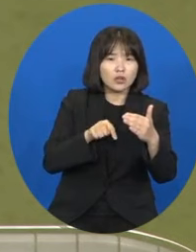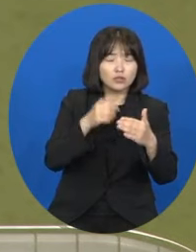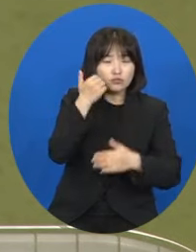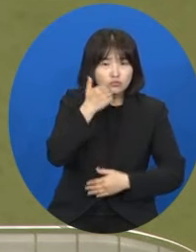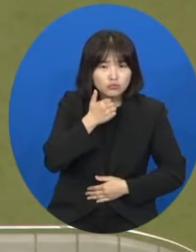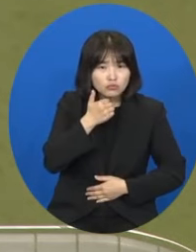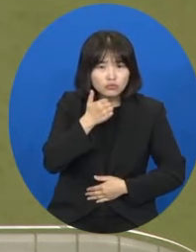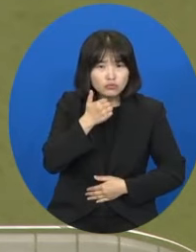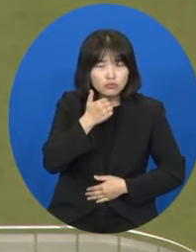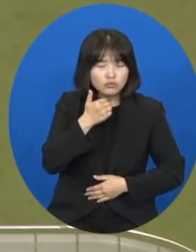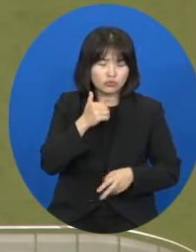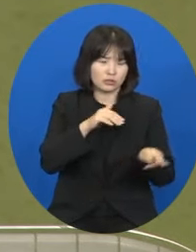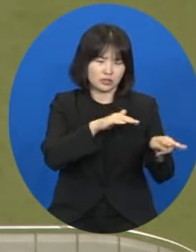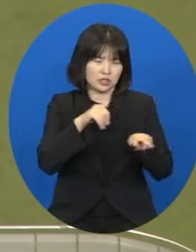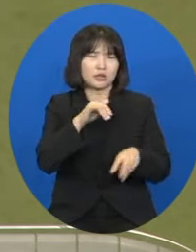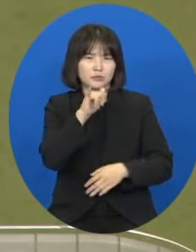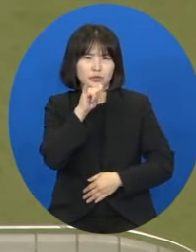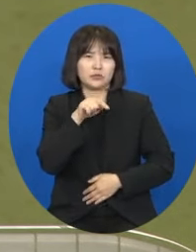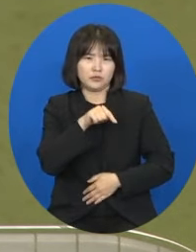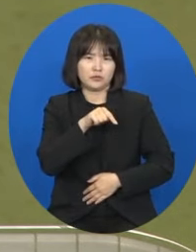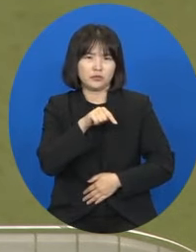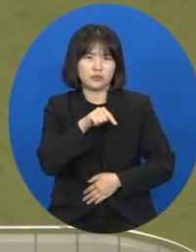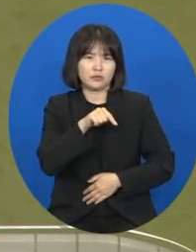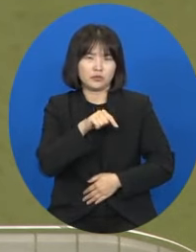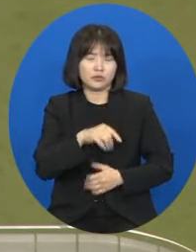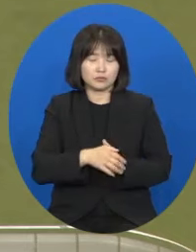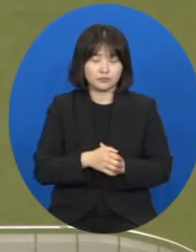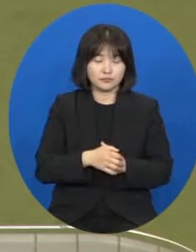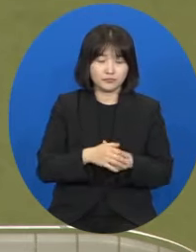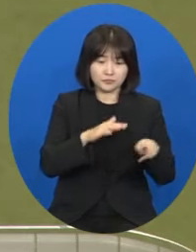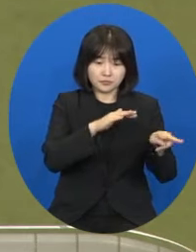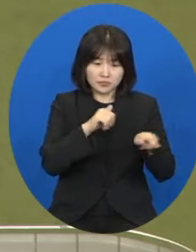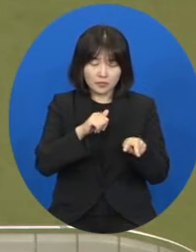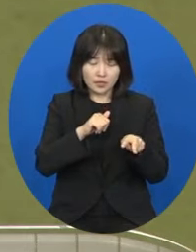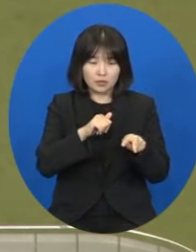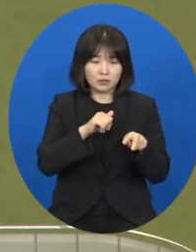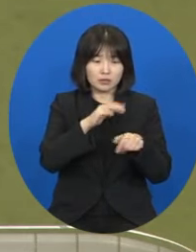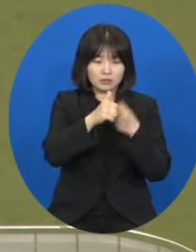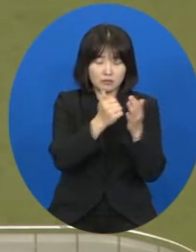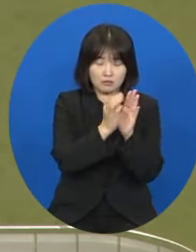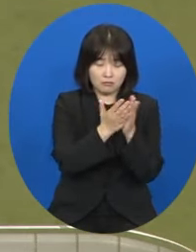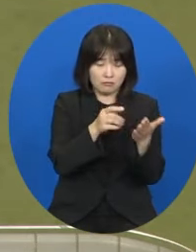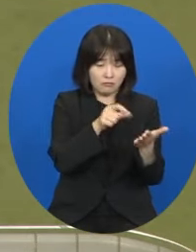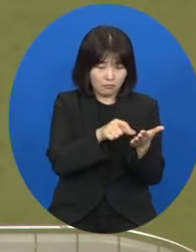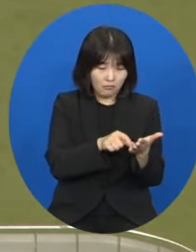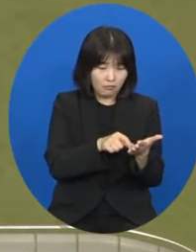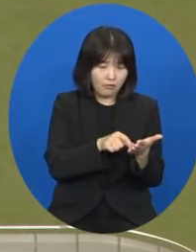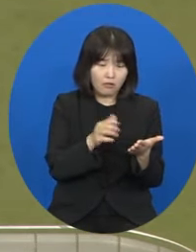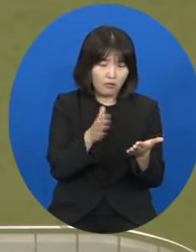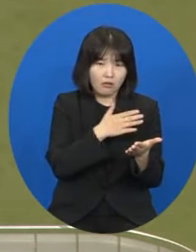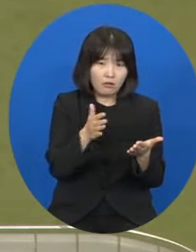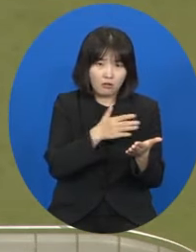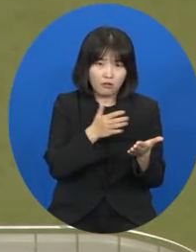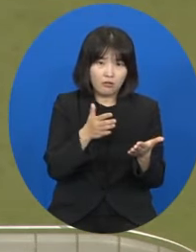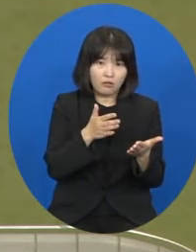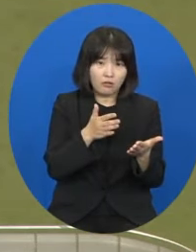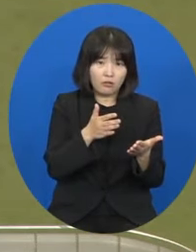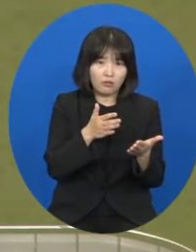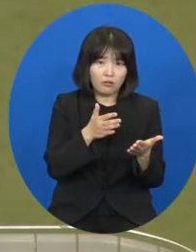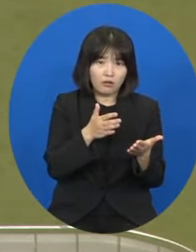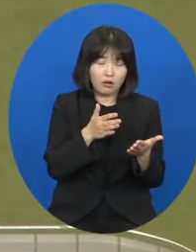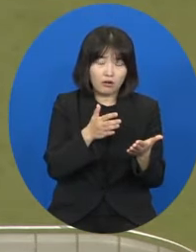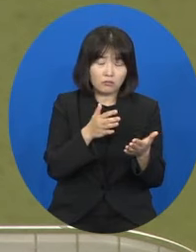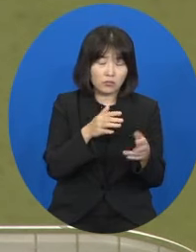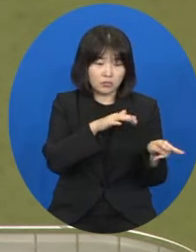보이지 않았던 사무엘이 있습니다. 사무엘이 지금까지 잘 나타나지 않았던 거 여러분 아시죠? 4장 1절 이후로 사무엘은 보이지 않았어요. 그럼 사무엘은